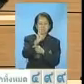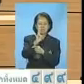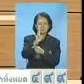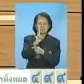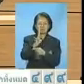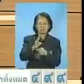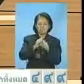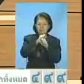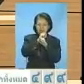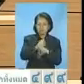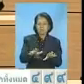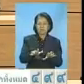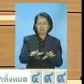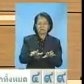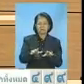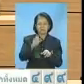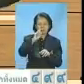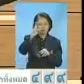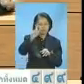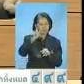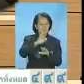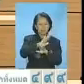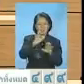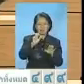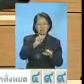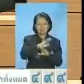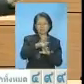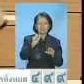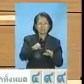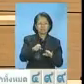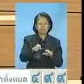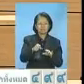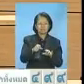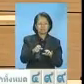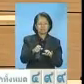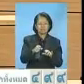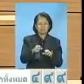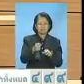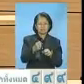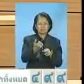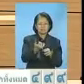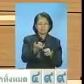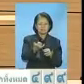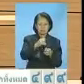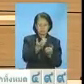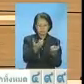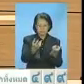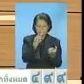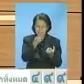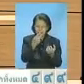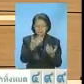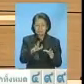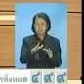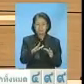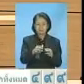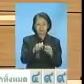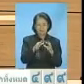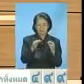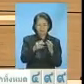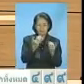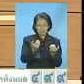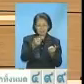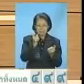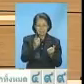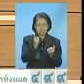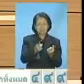ทำลายทักษิณเท่านั้นแต่ผลกลับมาเนี่ยเขาหัวเราะนะท่านฮะถ้าเรื่องนี้เป็นจริงเพรา